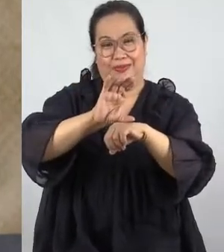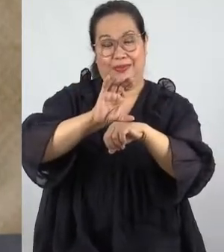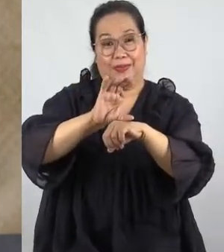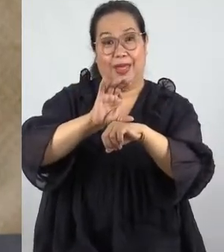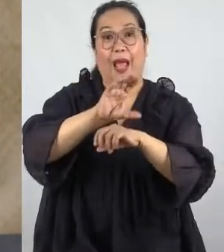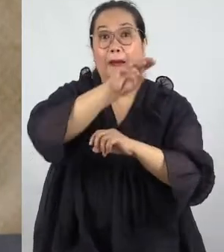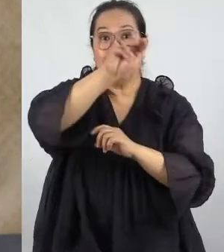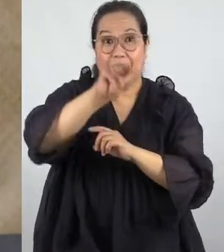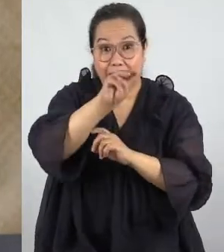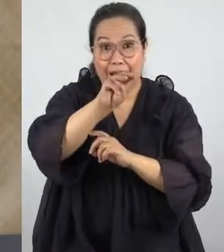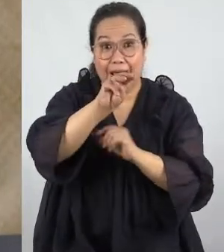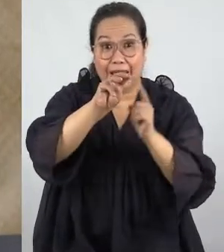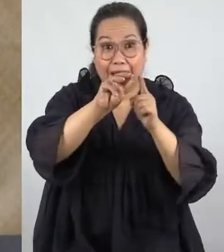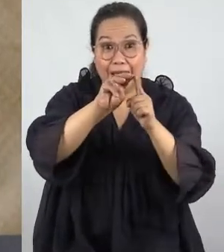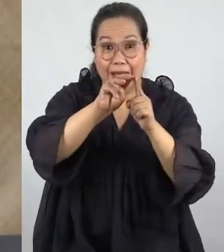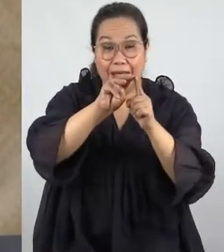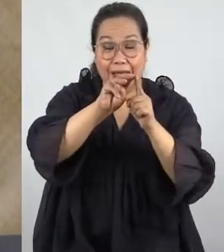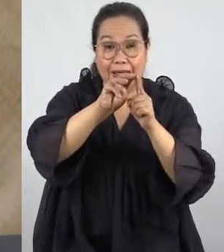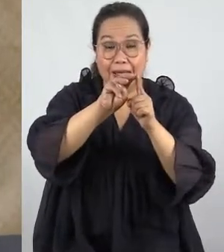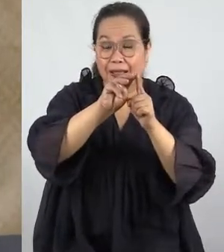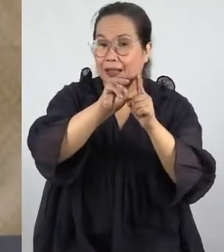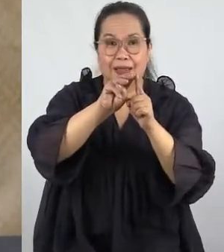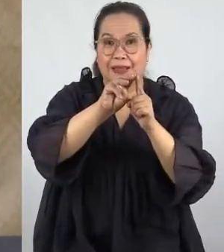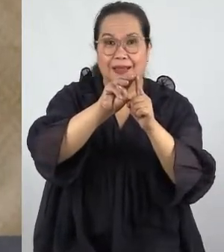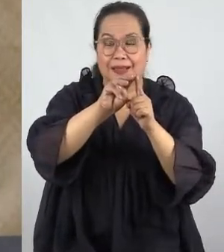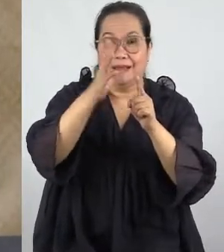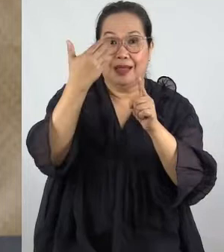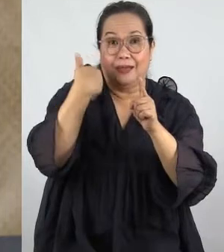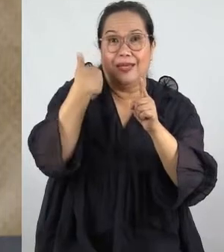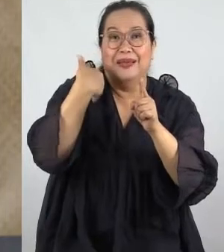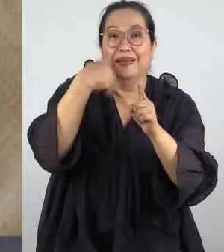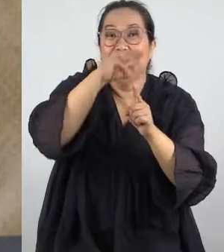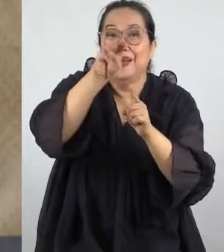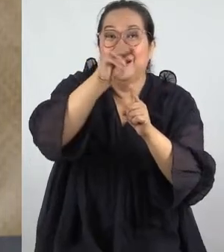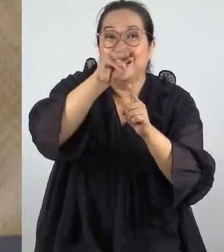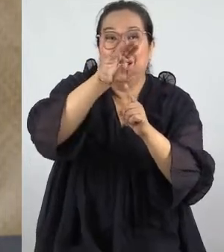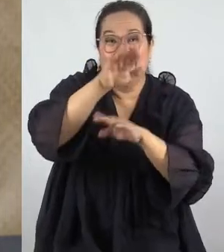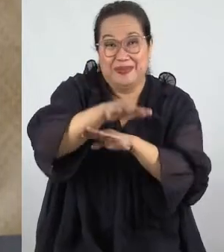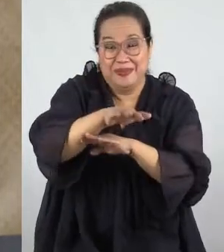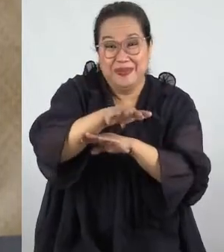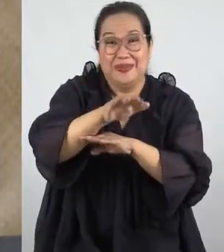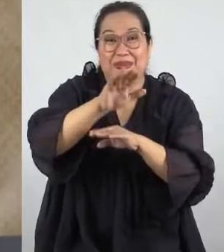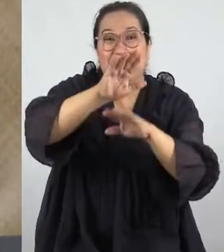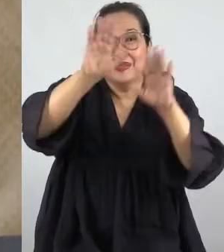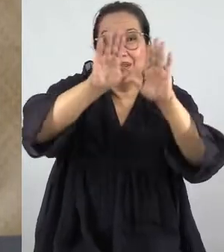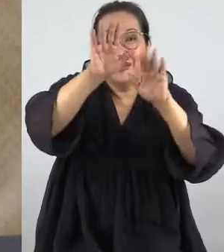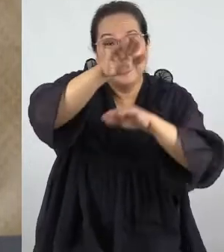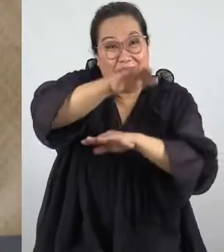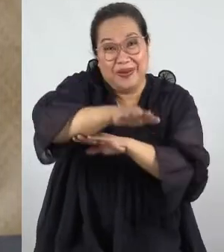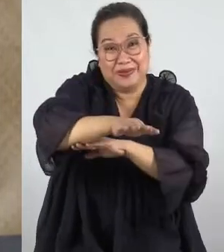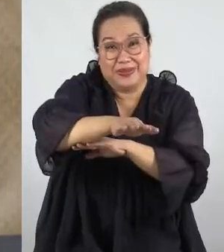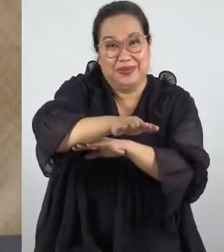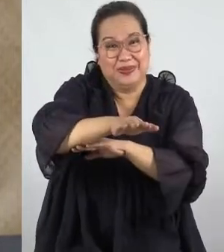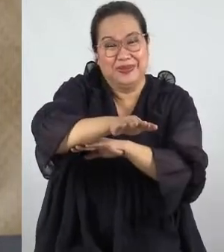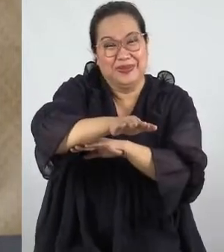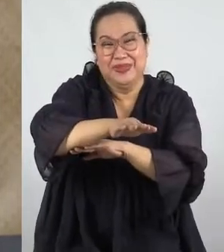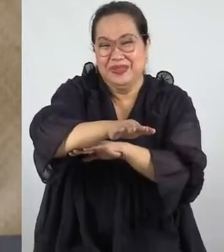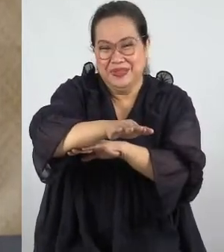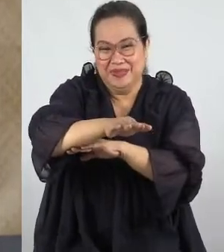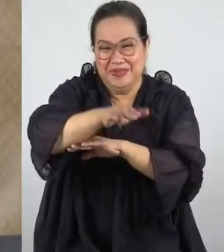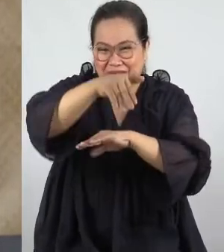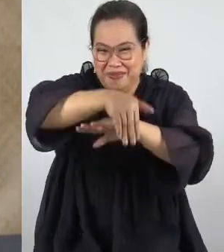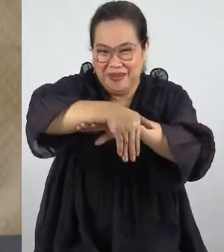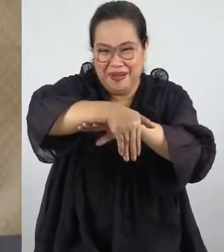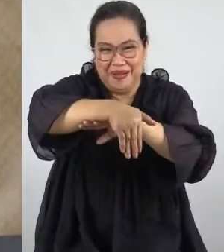Pagdating ng Lunes, kung minsan hindi pa nakakarating ang Lunes, linggo pa lang ng hapon o linggo pa lang ng